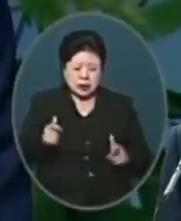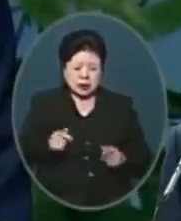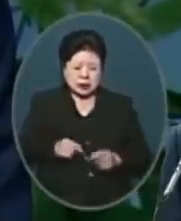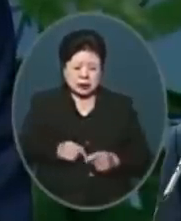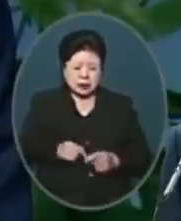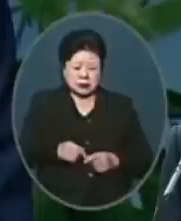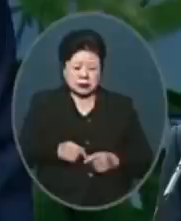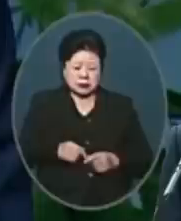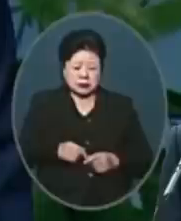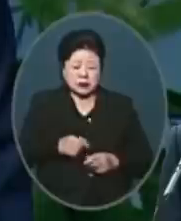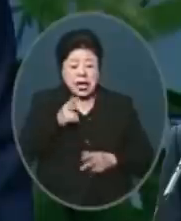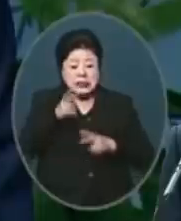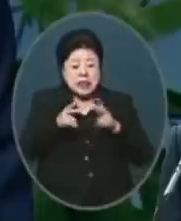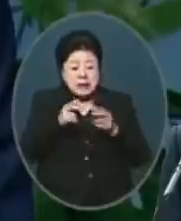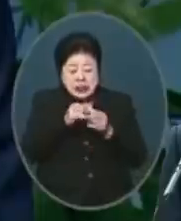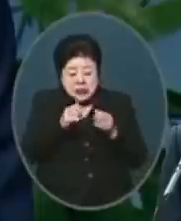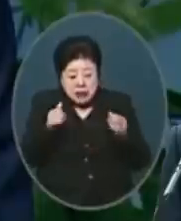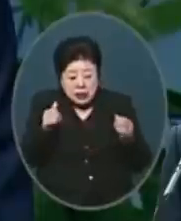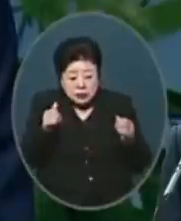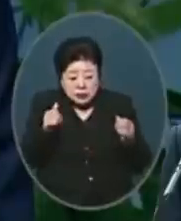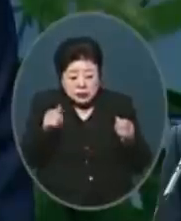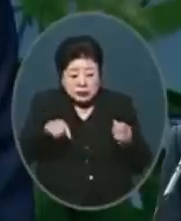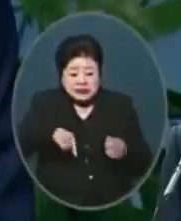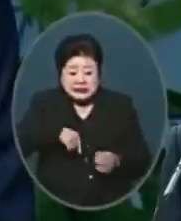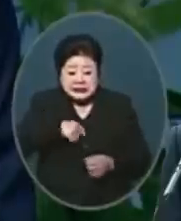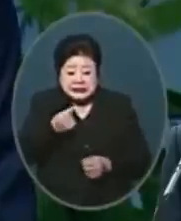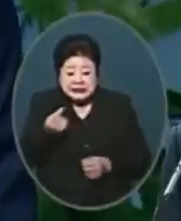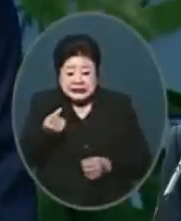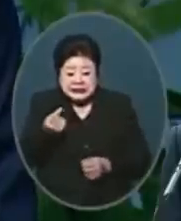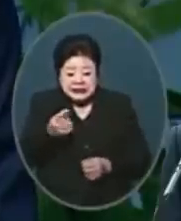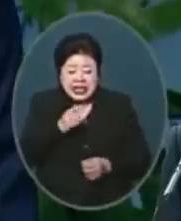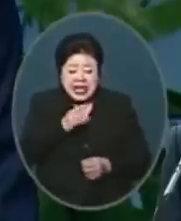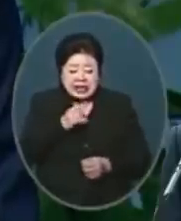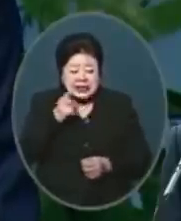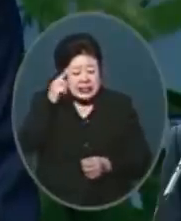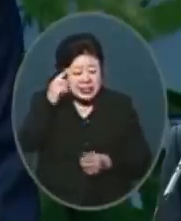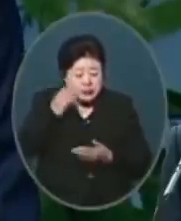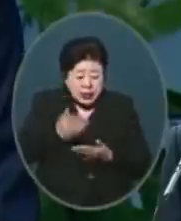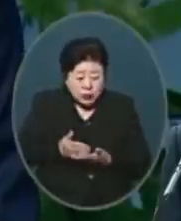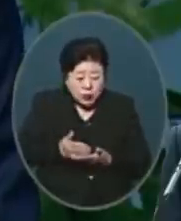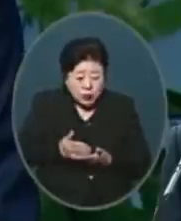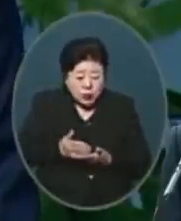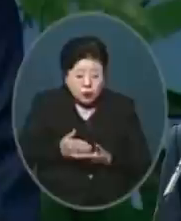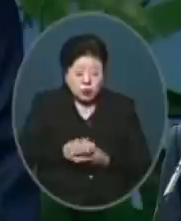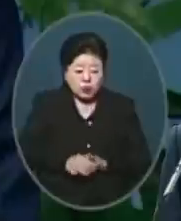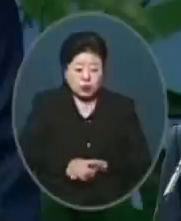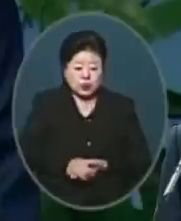사업과 생활을 하시는 분은 자꾸 안 된다고 하지 말고